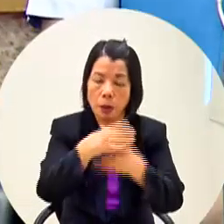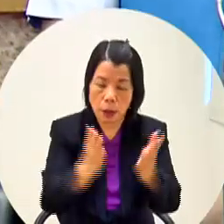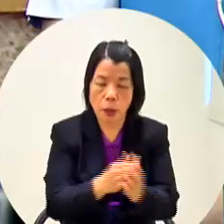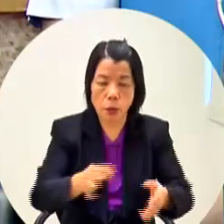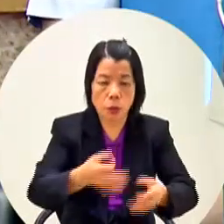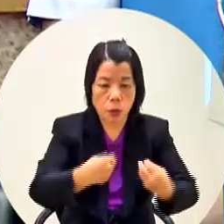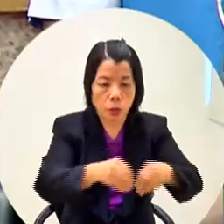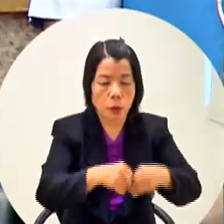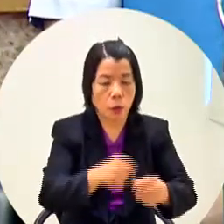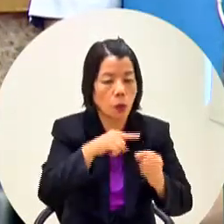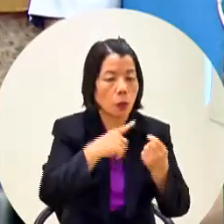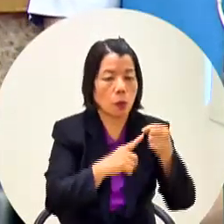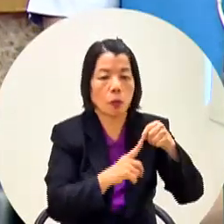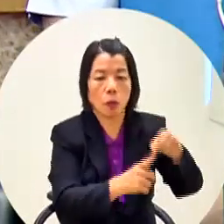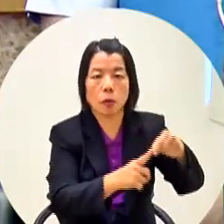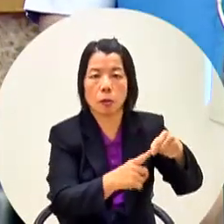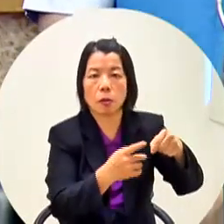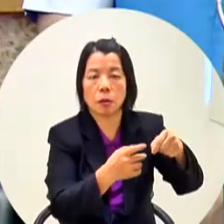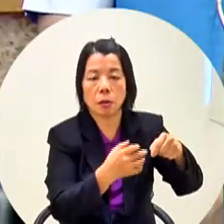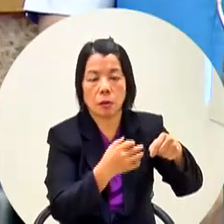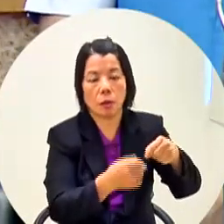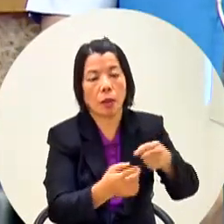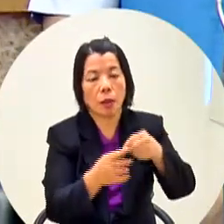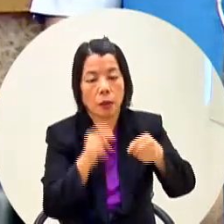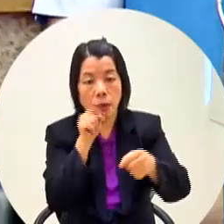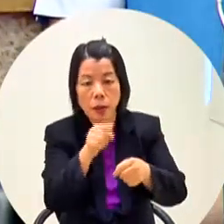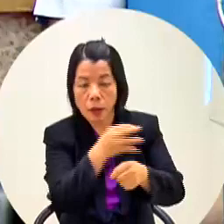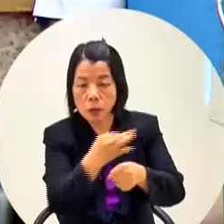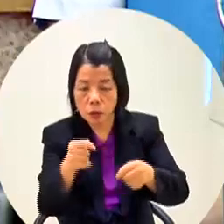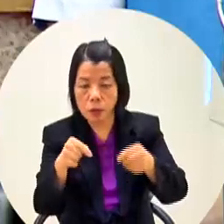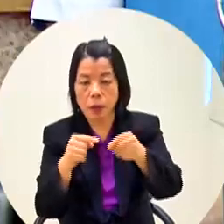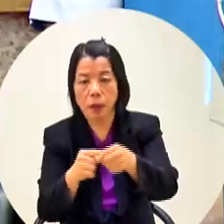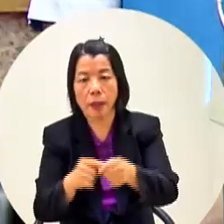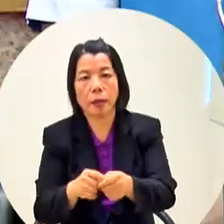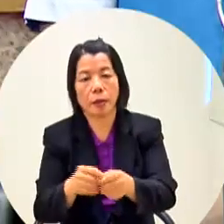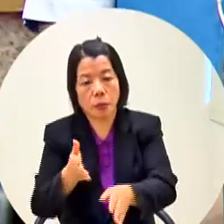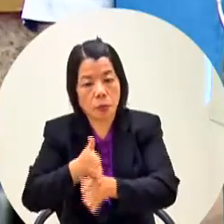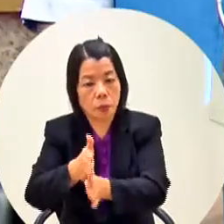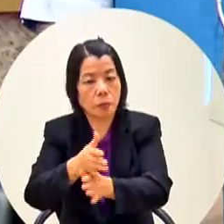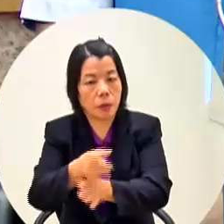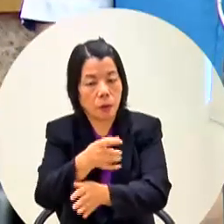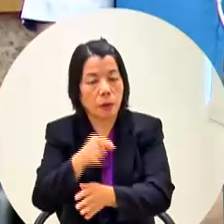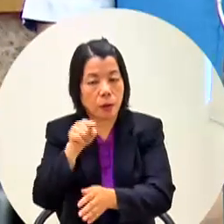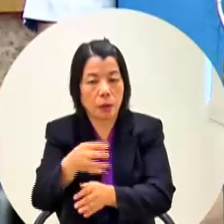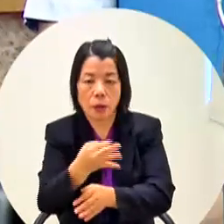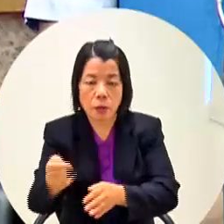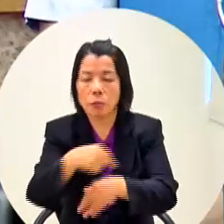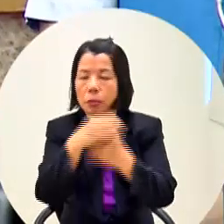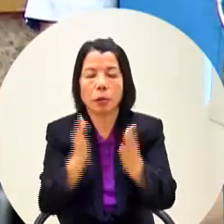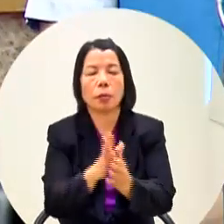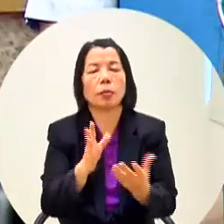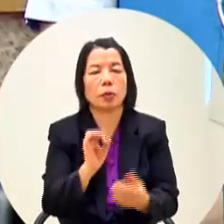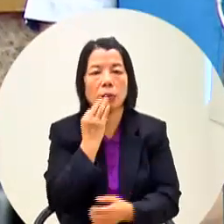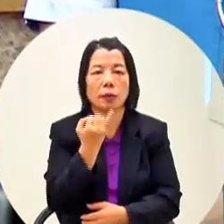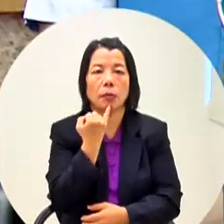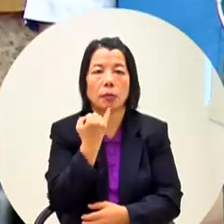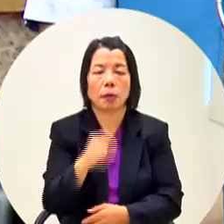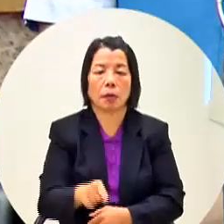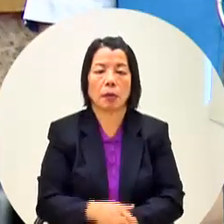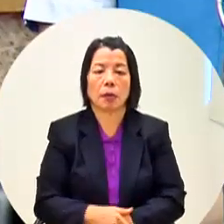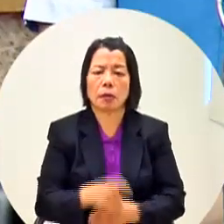码高阿店的，我投资100多亿了，我每年投资10亿补助公车，起码是没人这样，都低于一